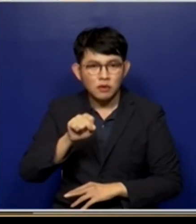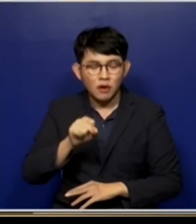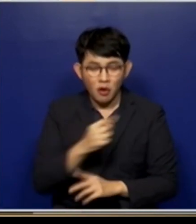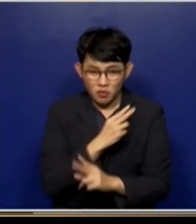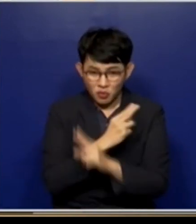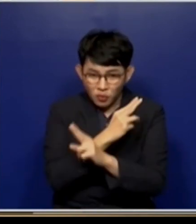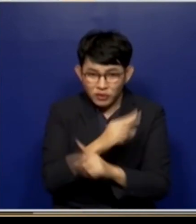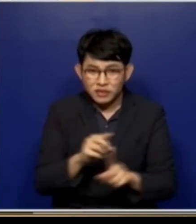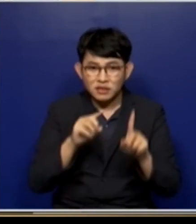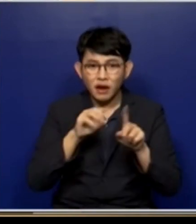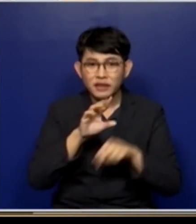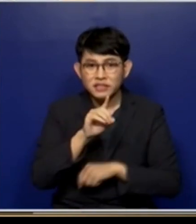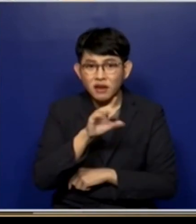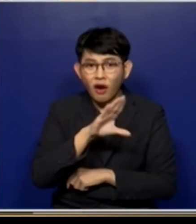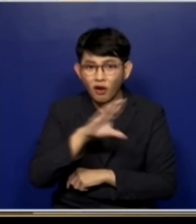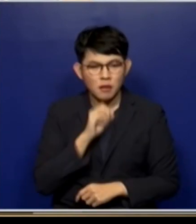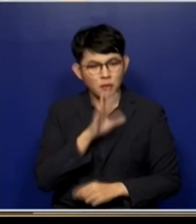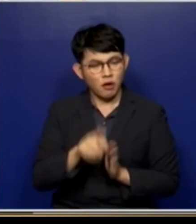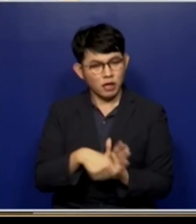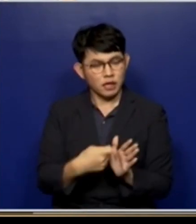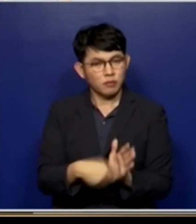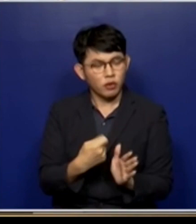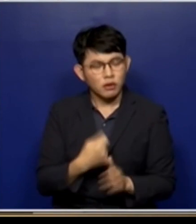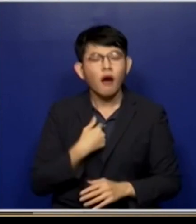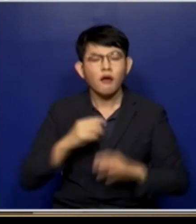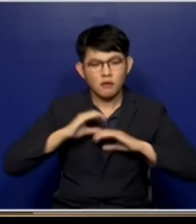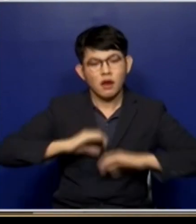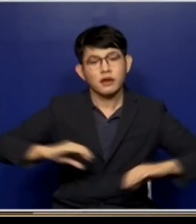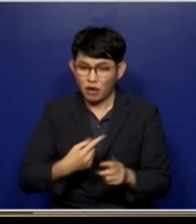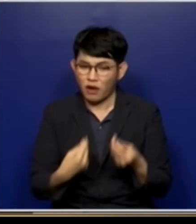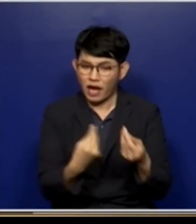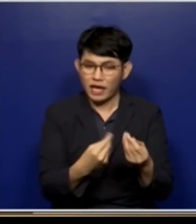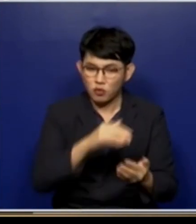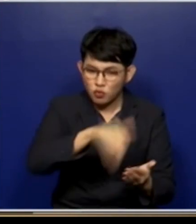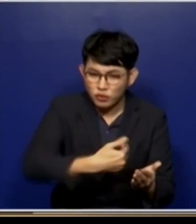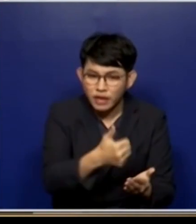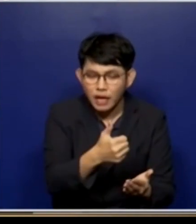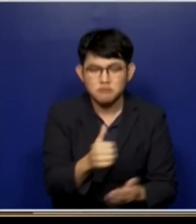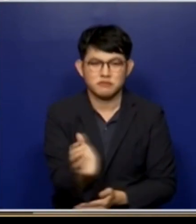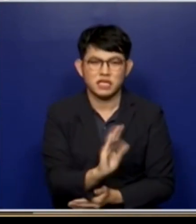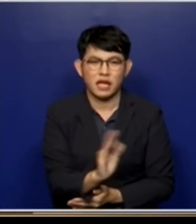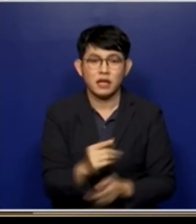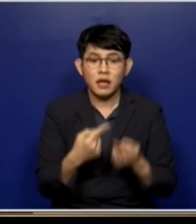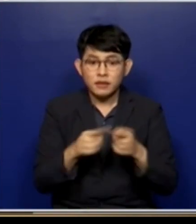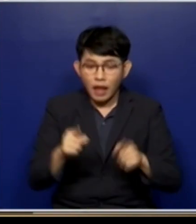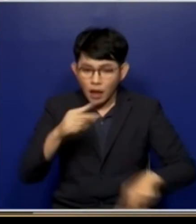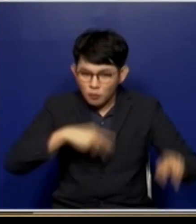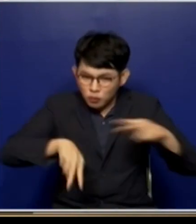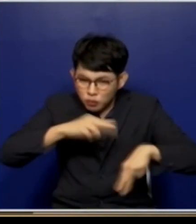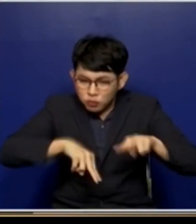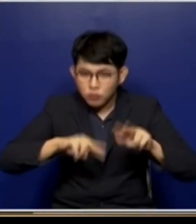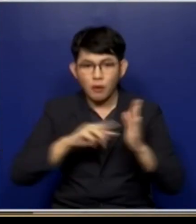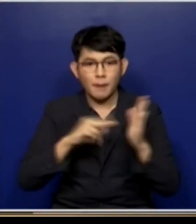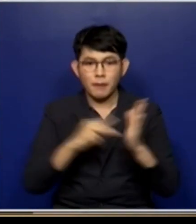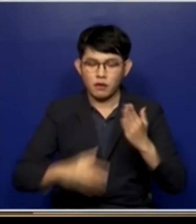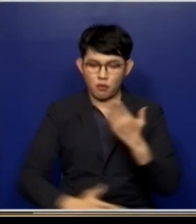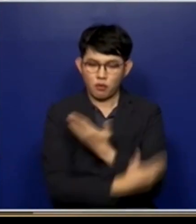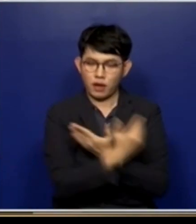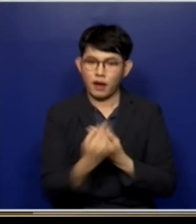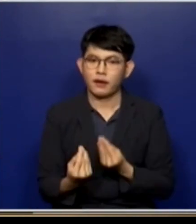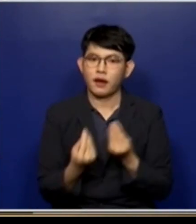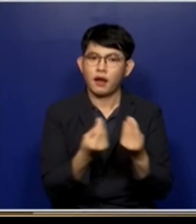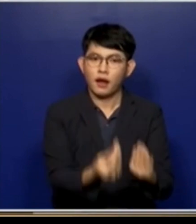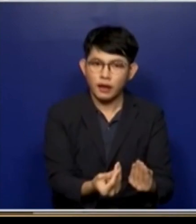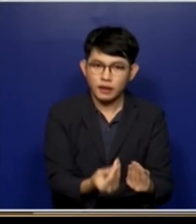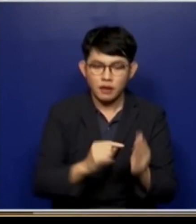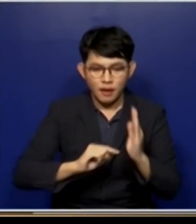เท่าตัวนะคะอย่ามาอ้างว่ารัฐบาลให้แค่ชาวบ้านสำรวจเพราะแค่ให้สำรวจก็เท่ากับเป็นการเปิดโอกาสให้